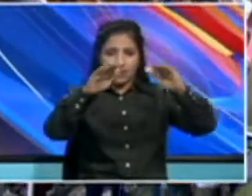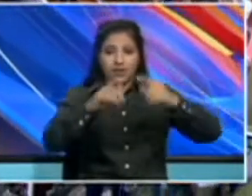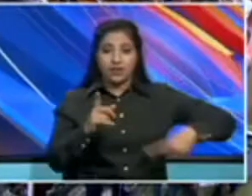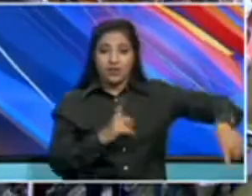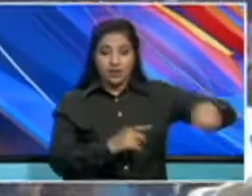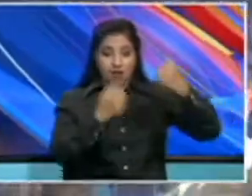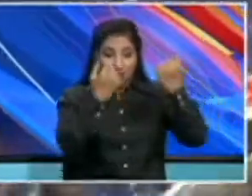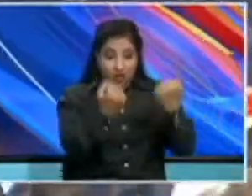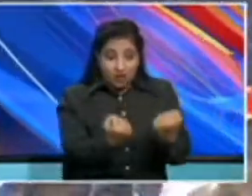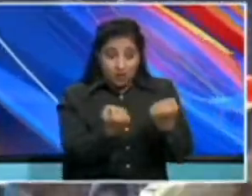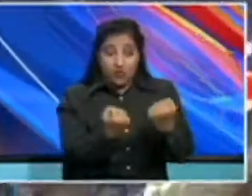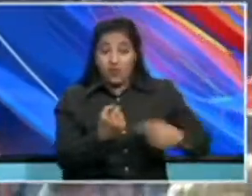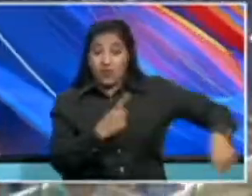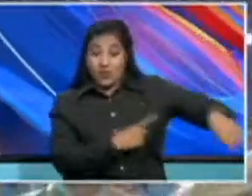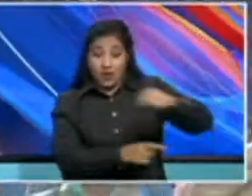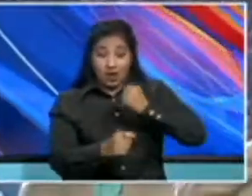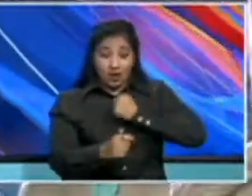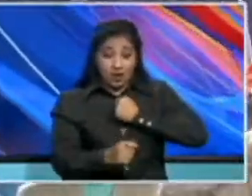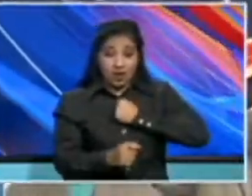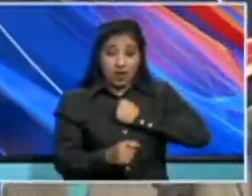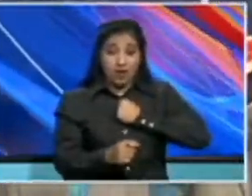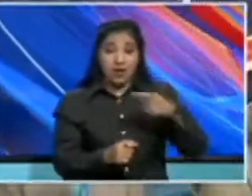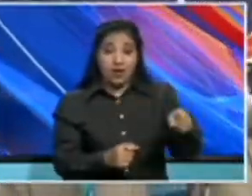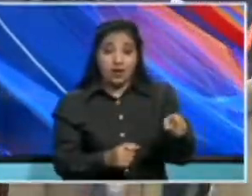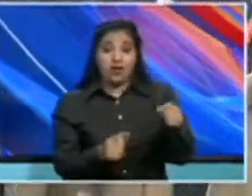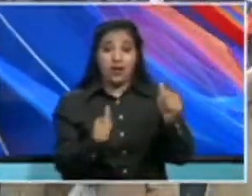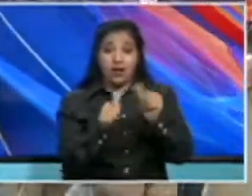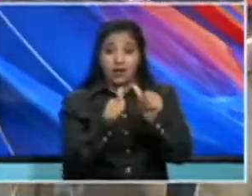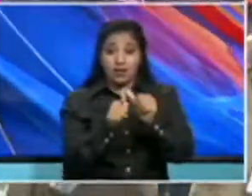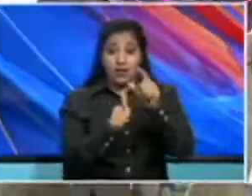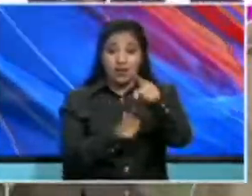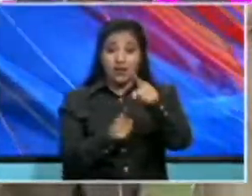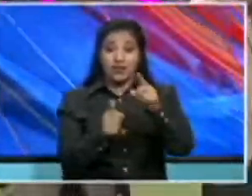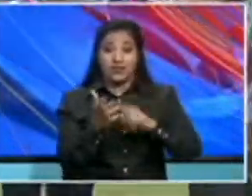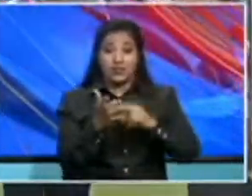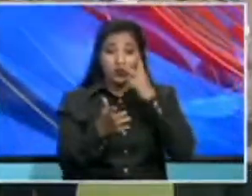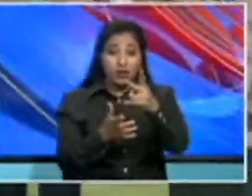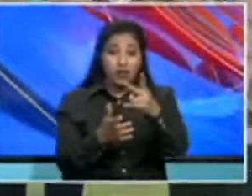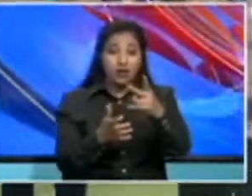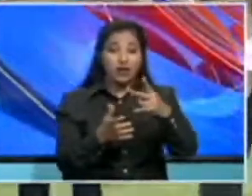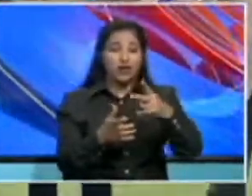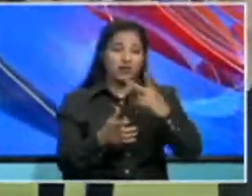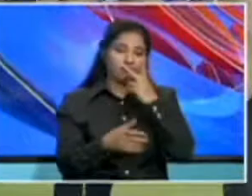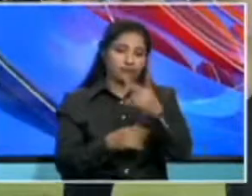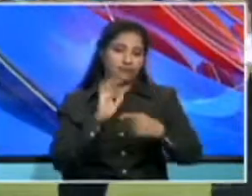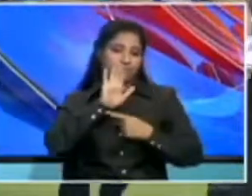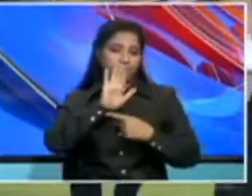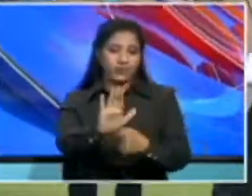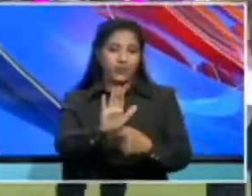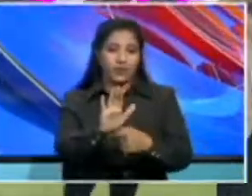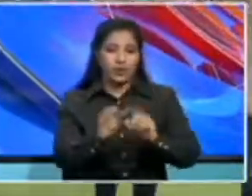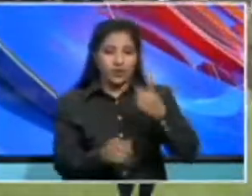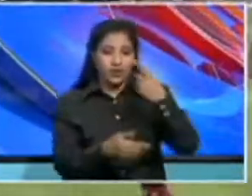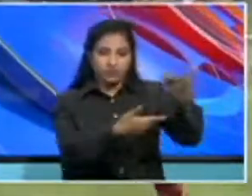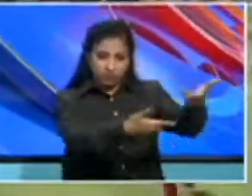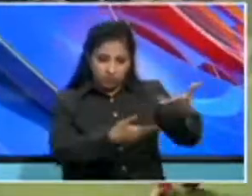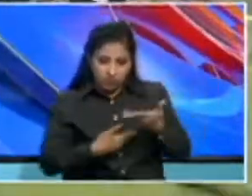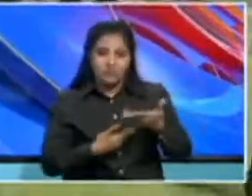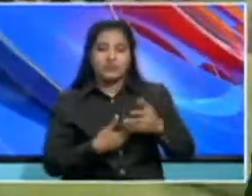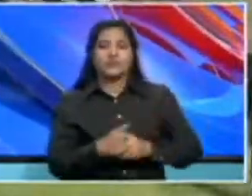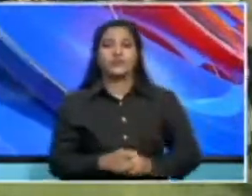अब है हमारे अंडमान निकोबार आइलैंड्स के खेल वीरों की बारी। आइए स्वागत करते